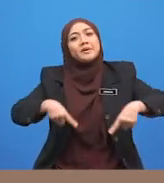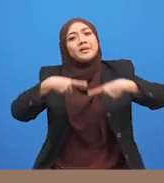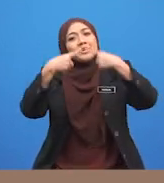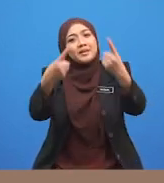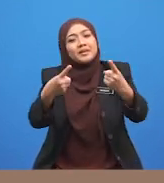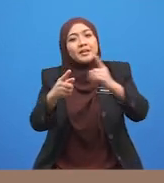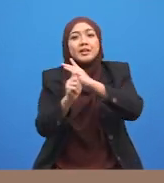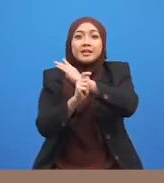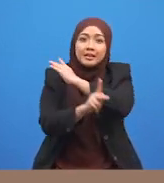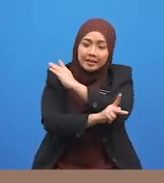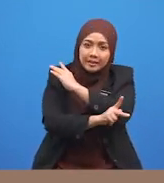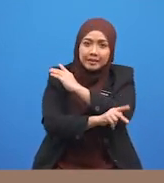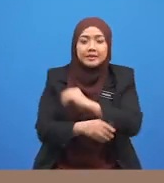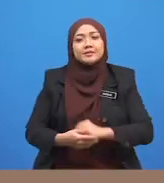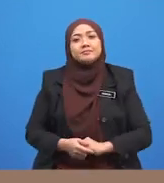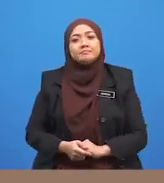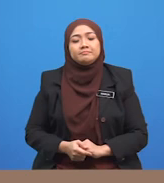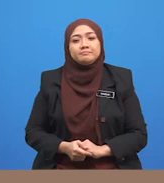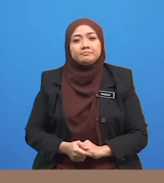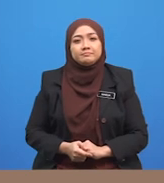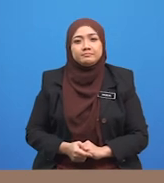di suatu hari nanti.